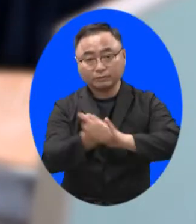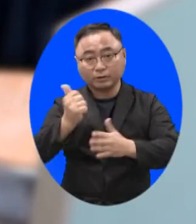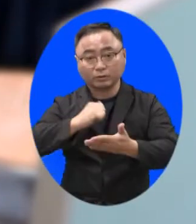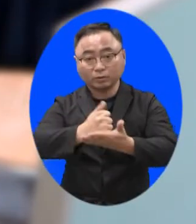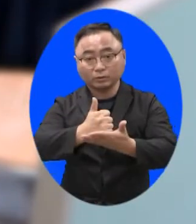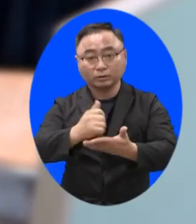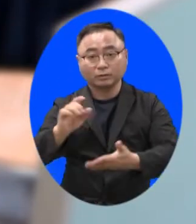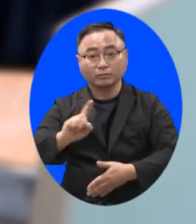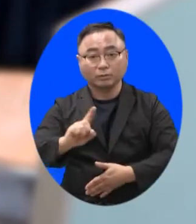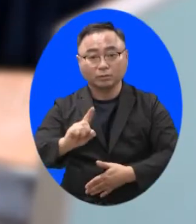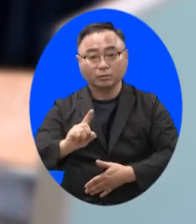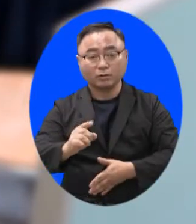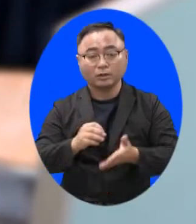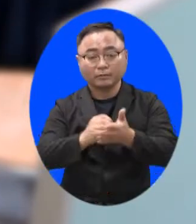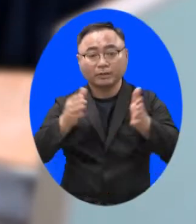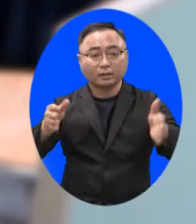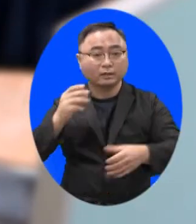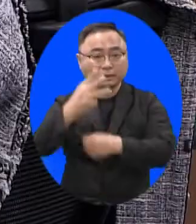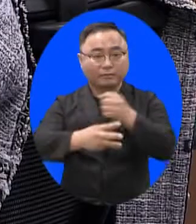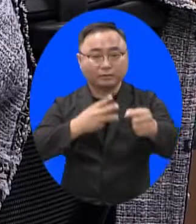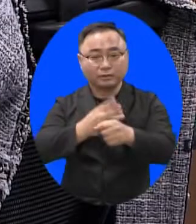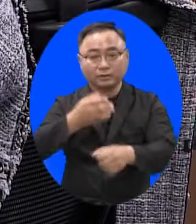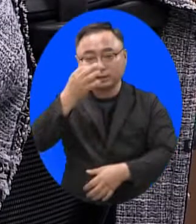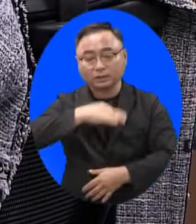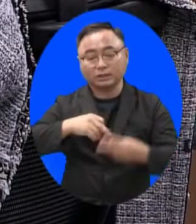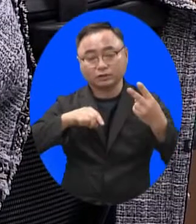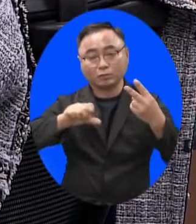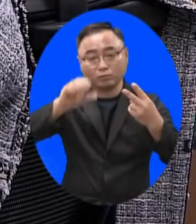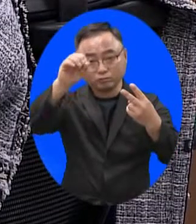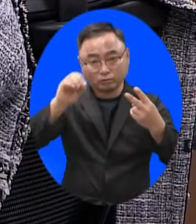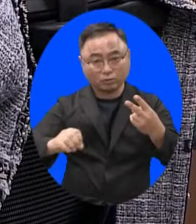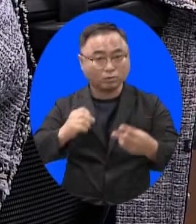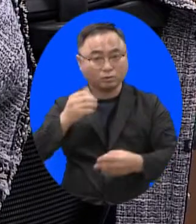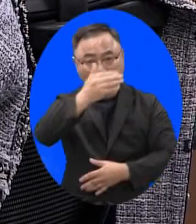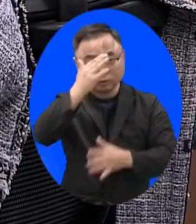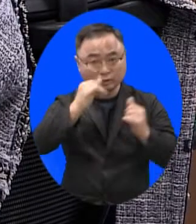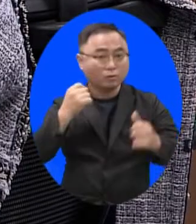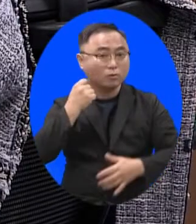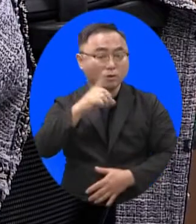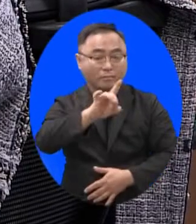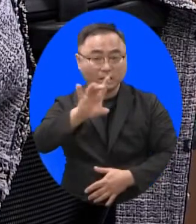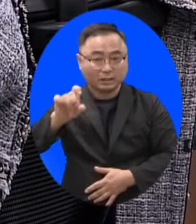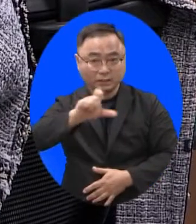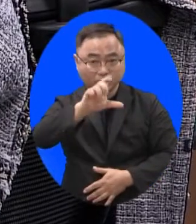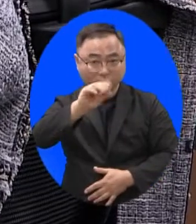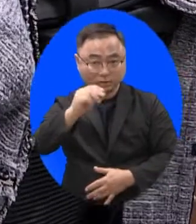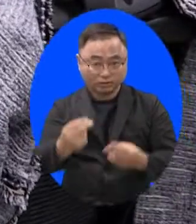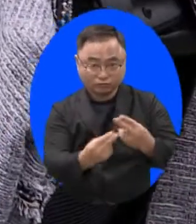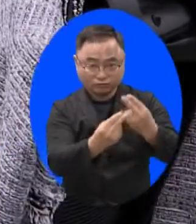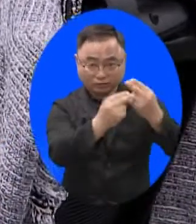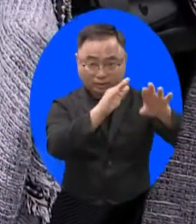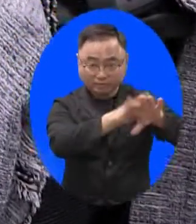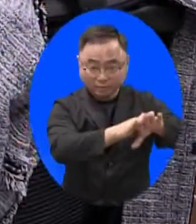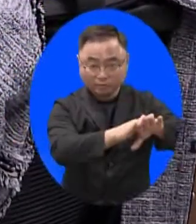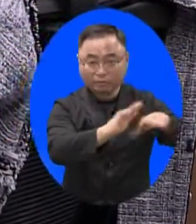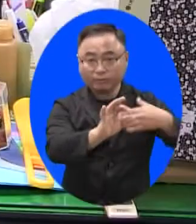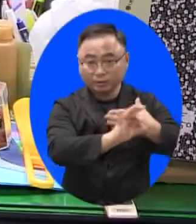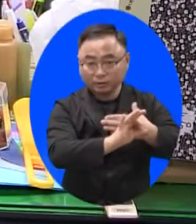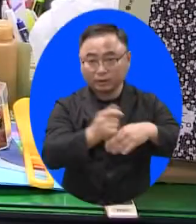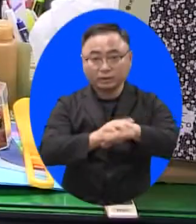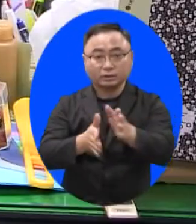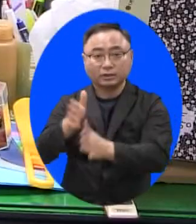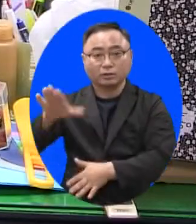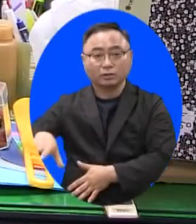가입기간 36개월, 적용이율 2.5%로 청년이 매달 15만 원을 저축하면 대전시에서